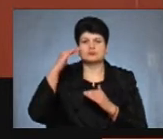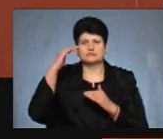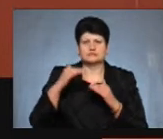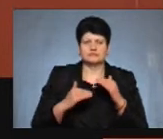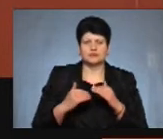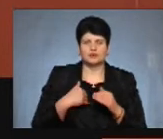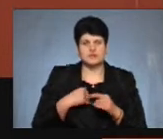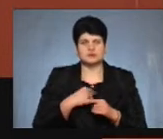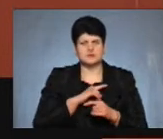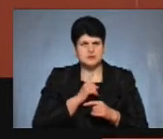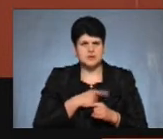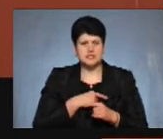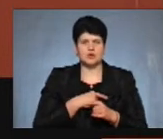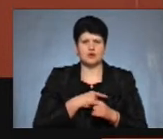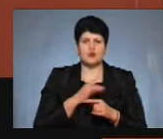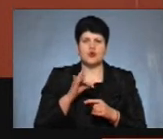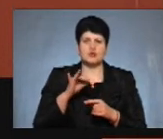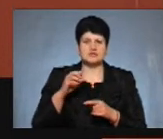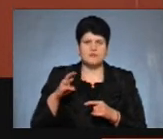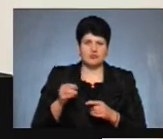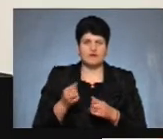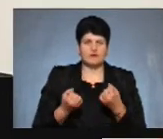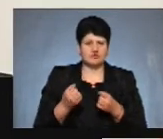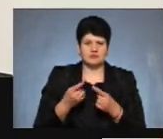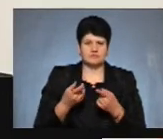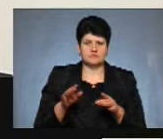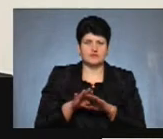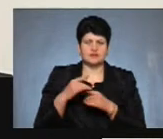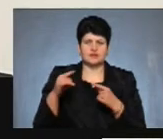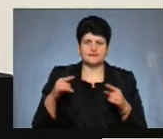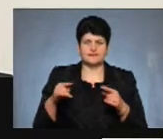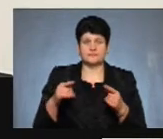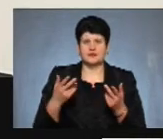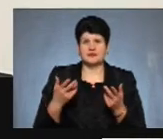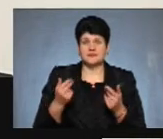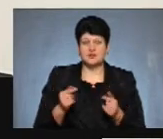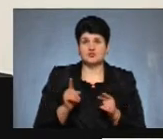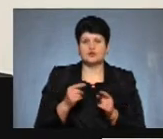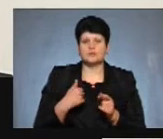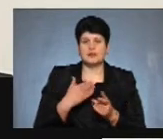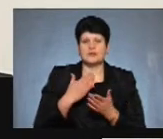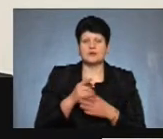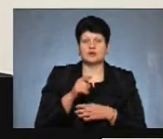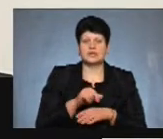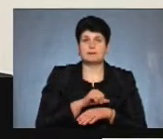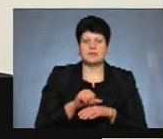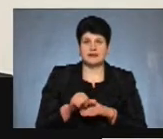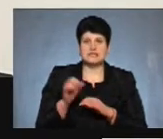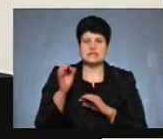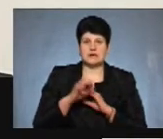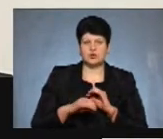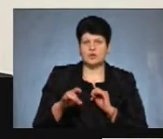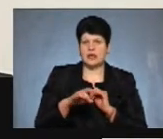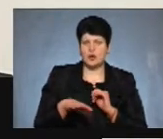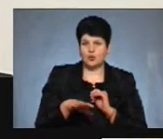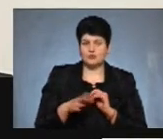дуже інтенсивно розмитнювали автомобілі в порівнянні з іншими? Ну, звичайно, що ми належимо до тих митниць західного регіону, в